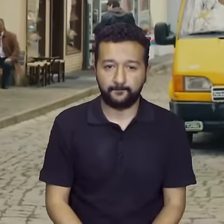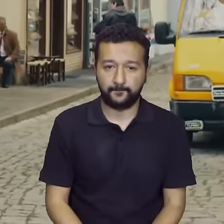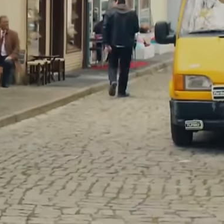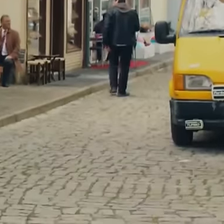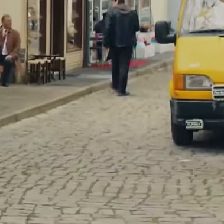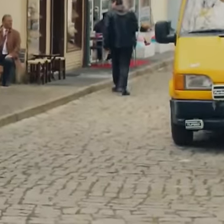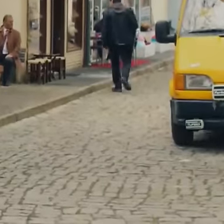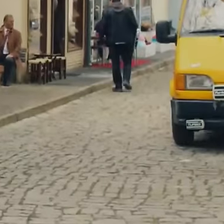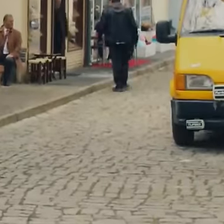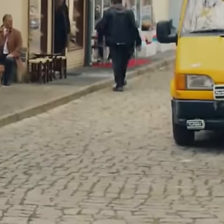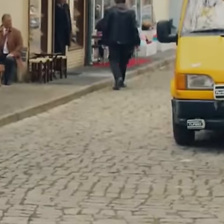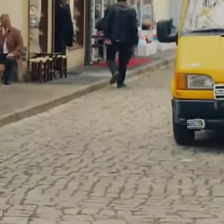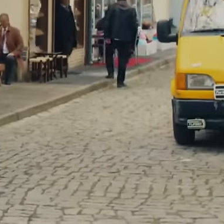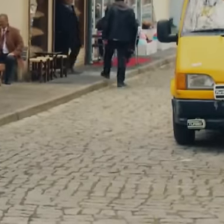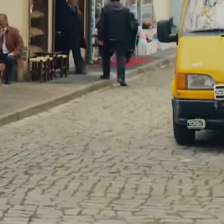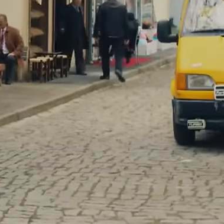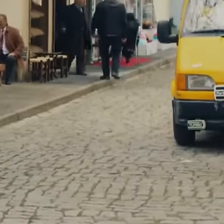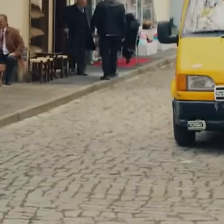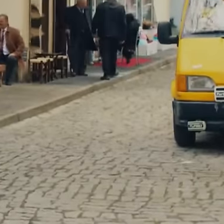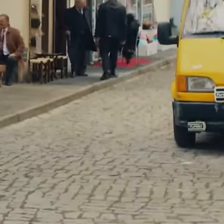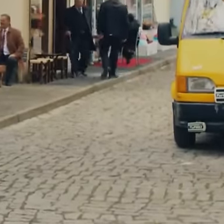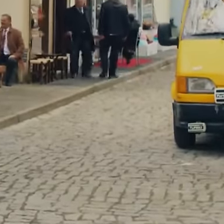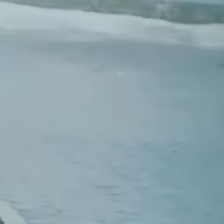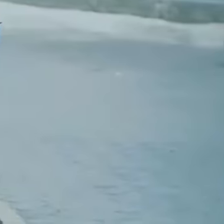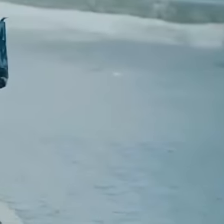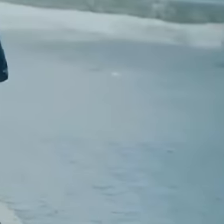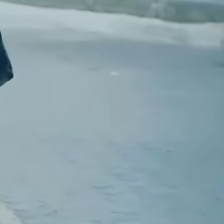Çok. Şevket ocağının üzerinde gösterdi.